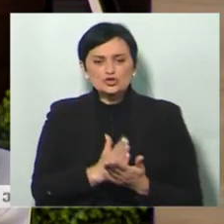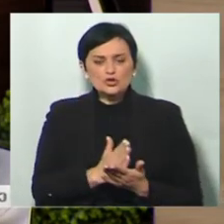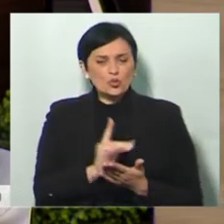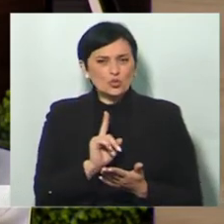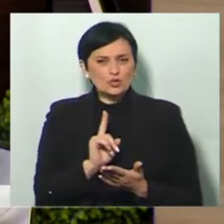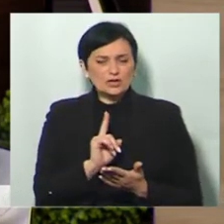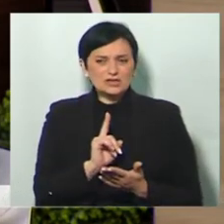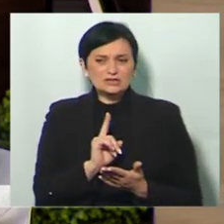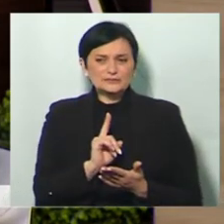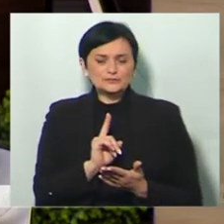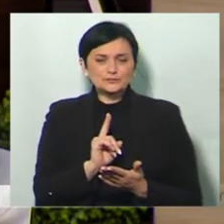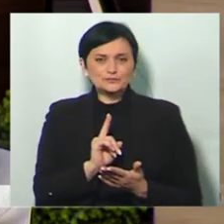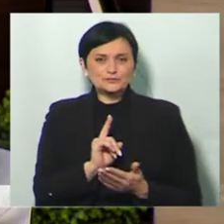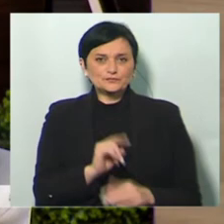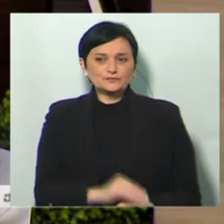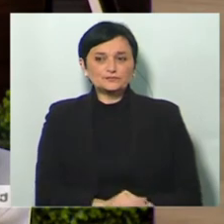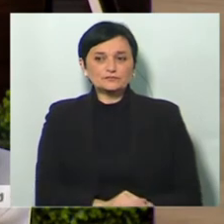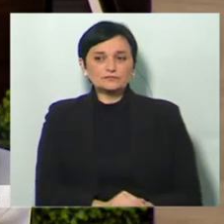უფრო